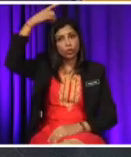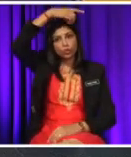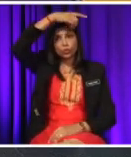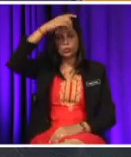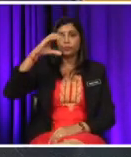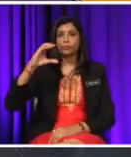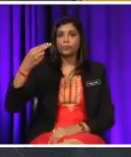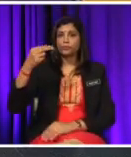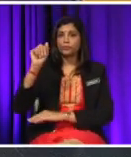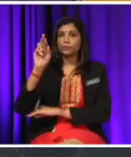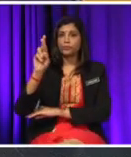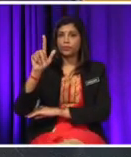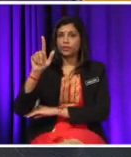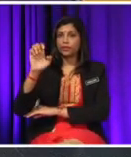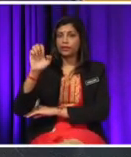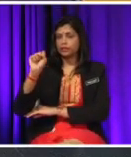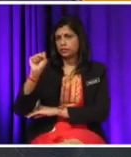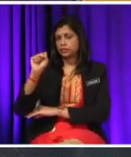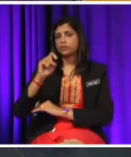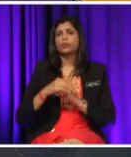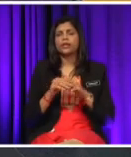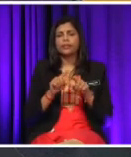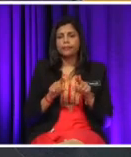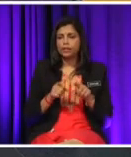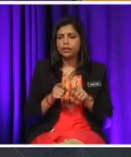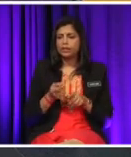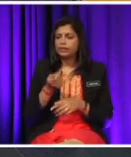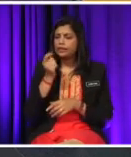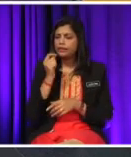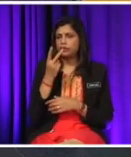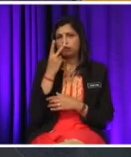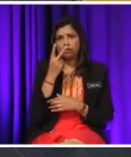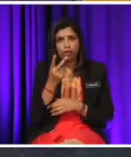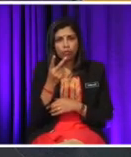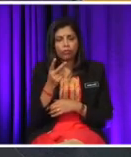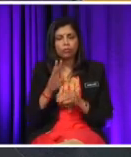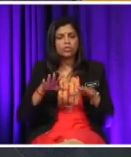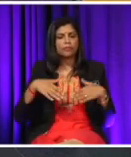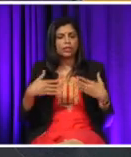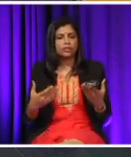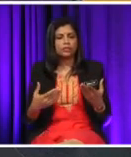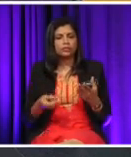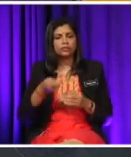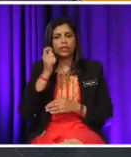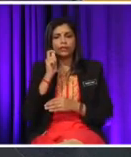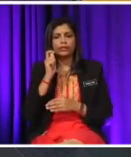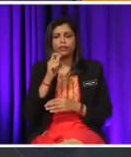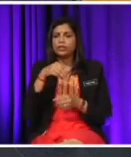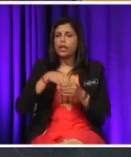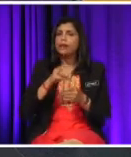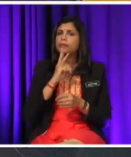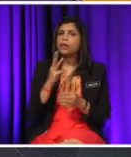saya ceritanya gini kita tadi macam mana tahun yang direndam di dalam air panas